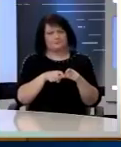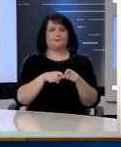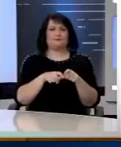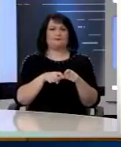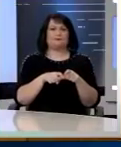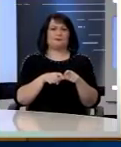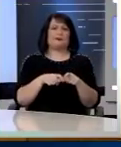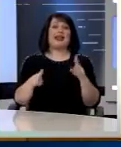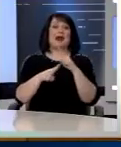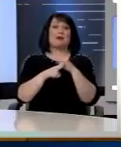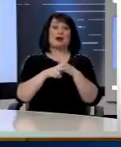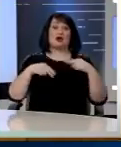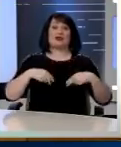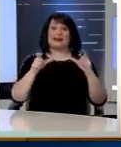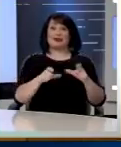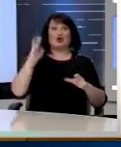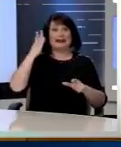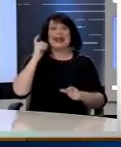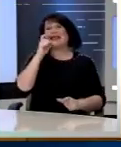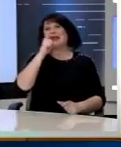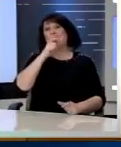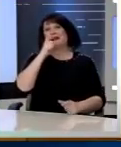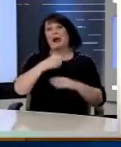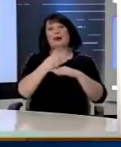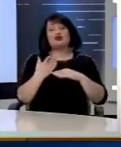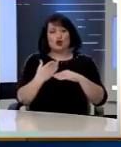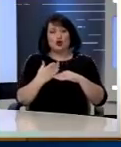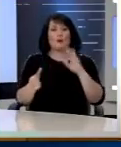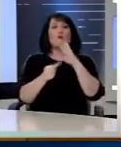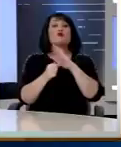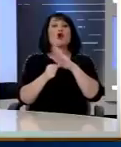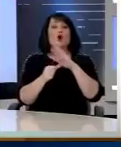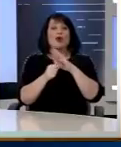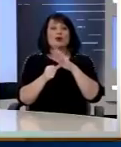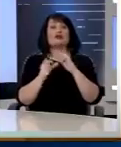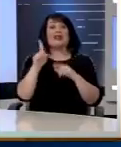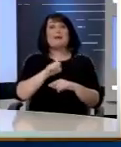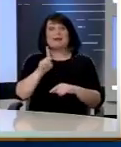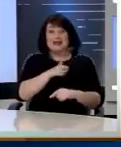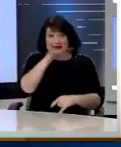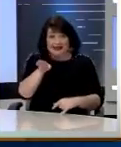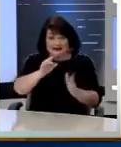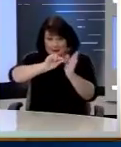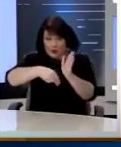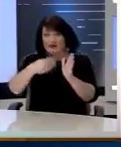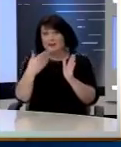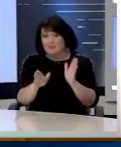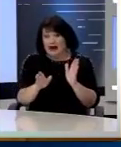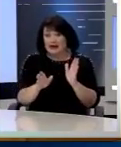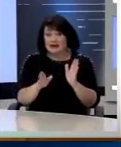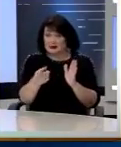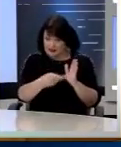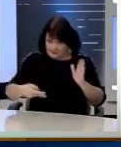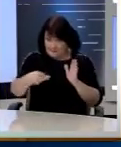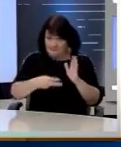αναπληρωτή Υπουργού Εθνικής Άμυνας κυρίας Φόβης Γεννηματά και του Προέδρου της εταιρείας κ. Δεμήρη υπογράφει κοινή